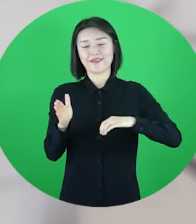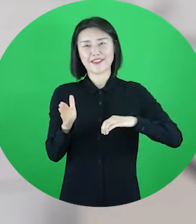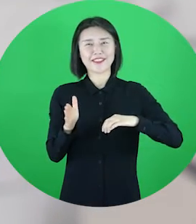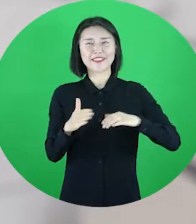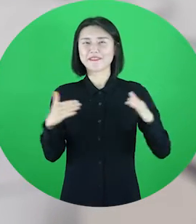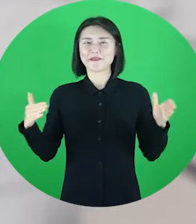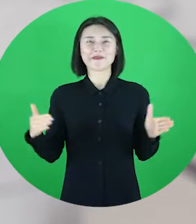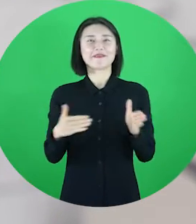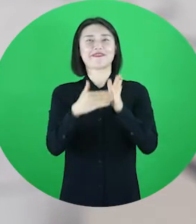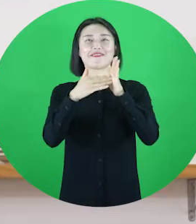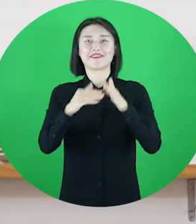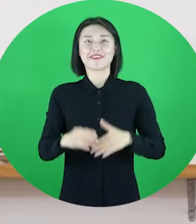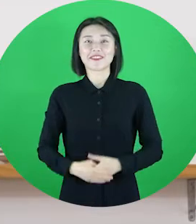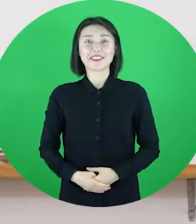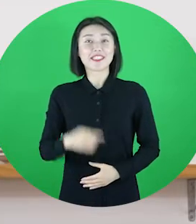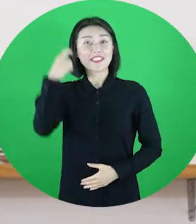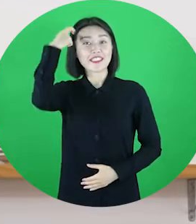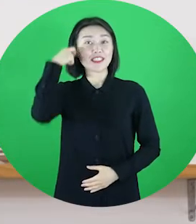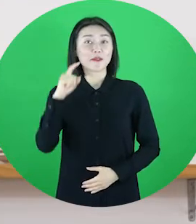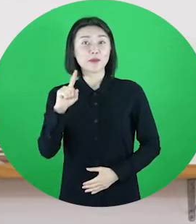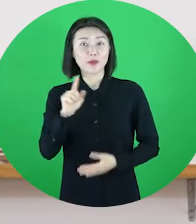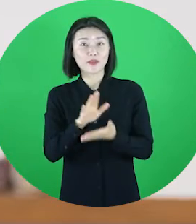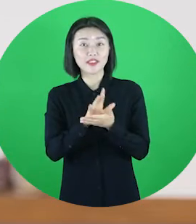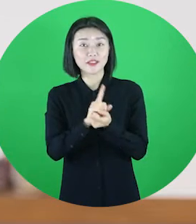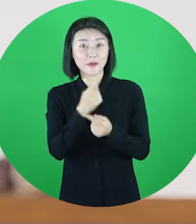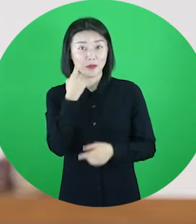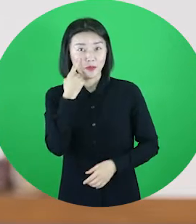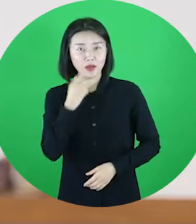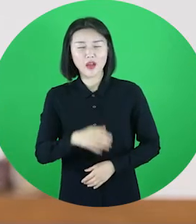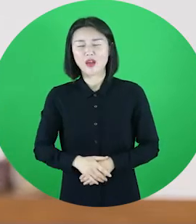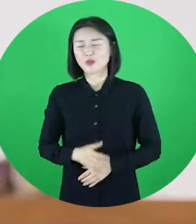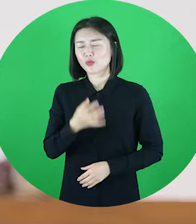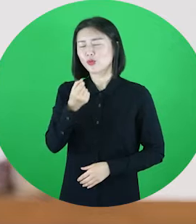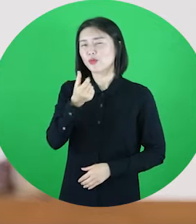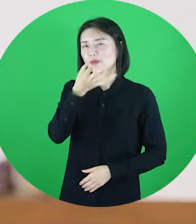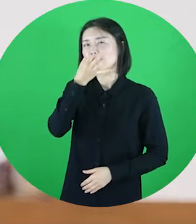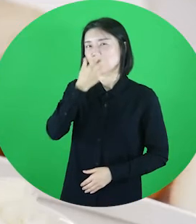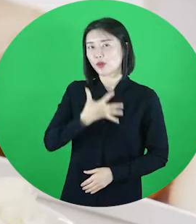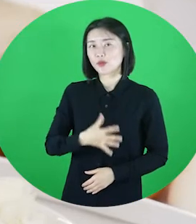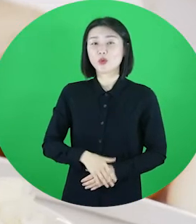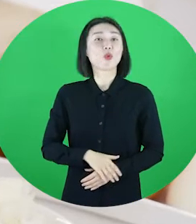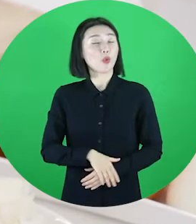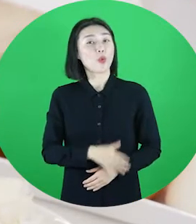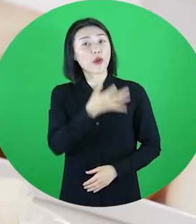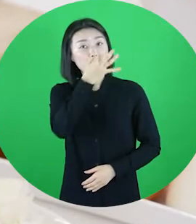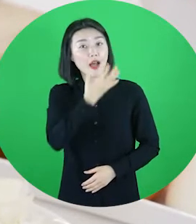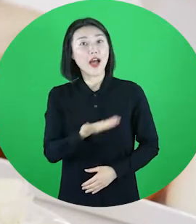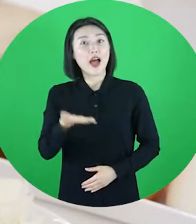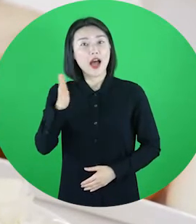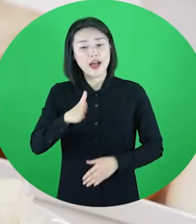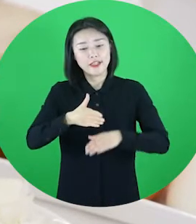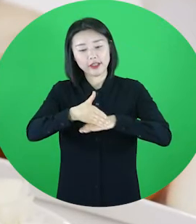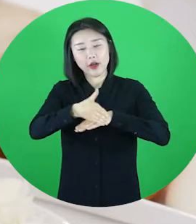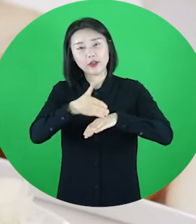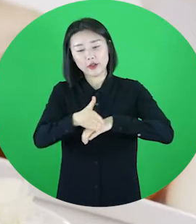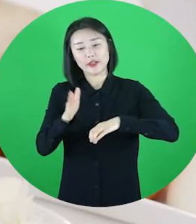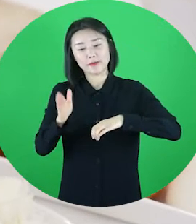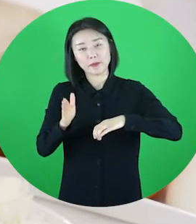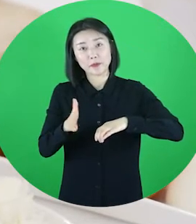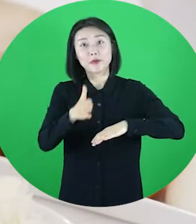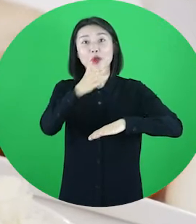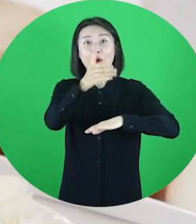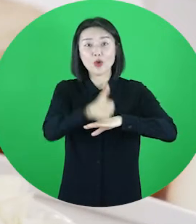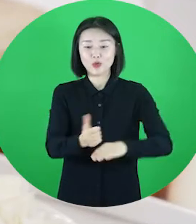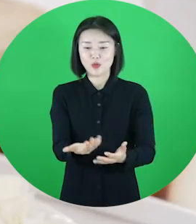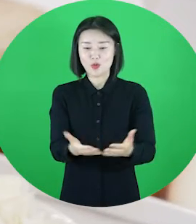끝이 났습니다. 어땠어요? 이렇게 자르는 거? 조금 힘들었어요. 힘들었죠? 그렇지만 차근차근 해보니까 이렇게 예쁘게